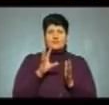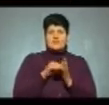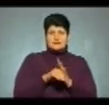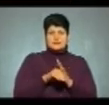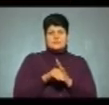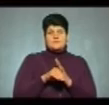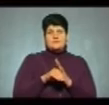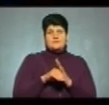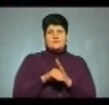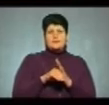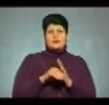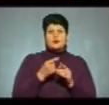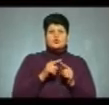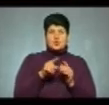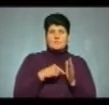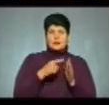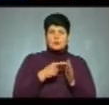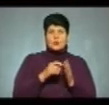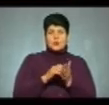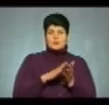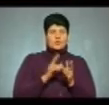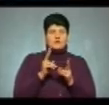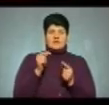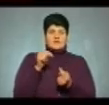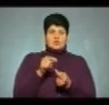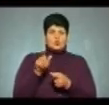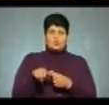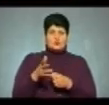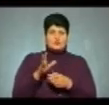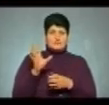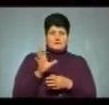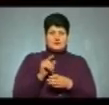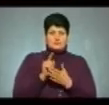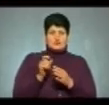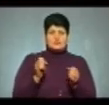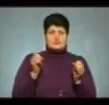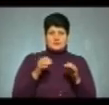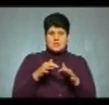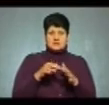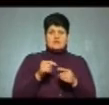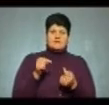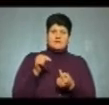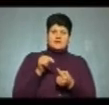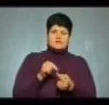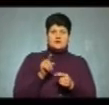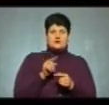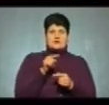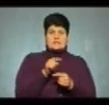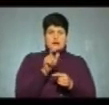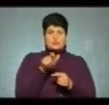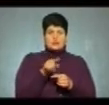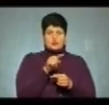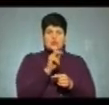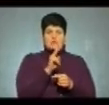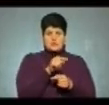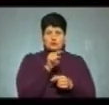цього приладу обліку. На сьогоднішній день ніким не визначена ця людина. Тобто всі люди повинні зібратися, визначити, що от людина з тої квартири,